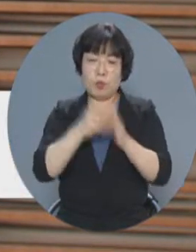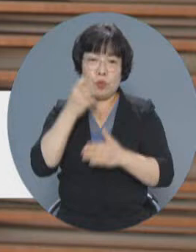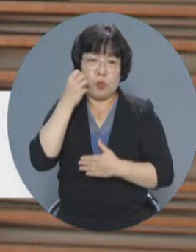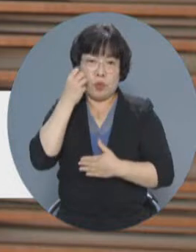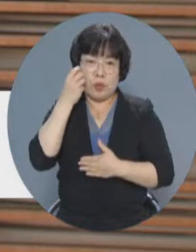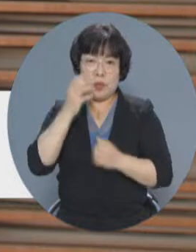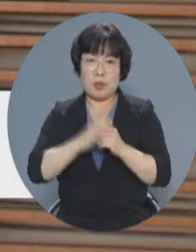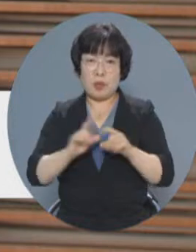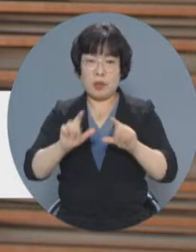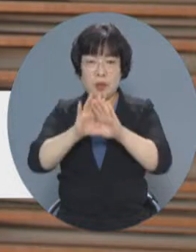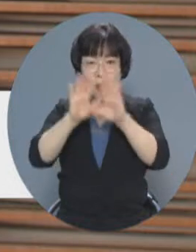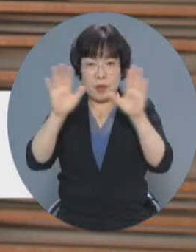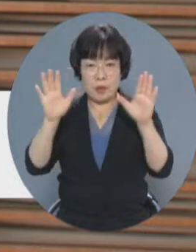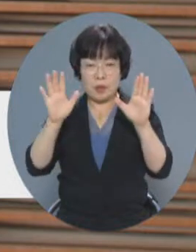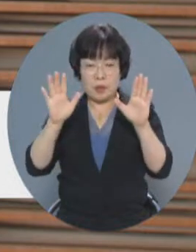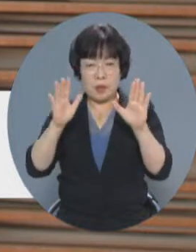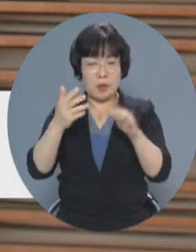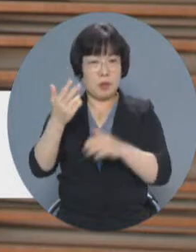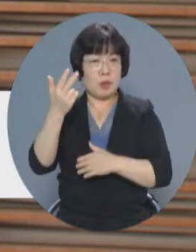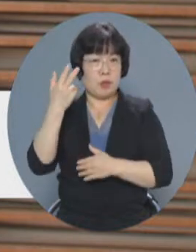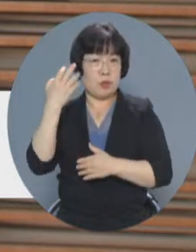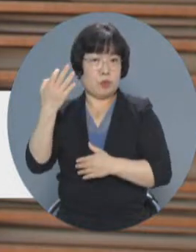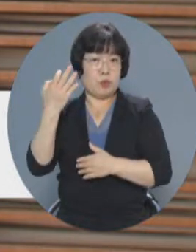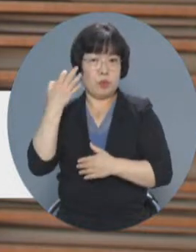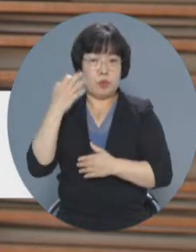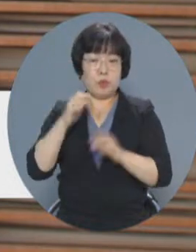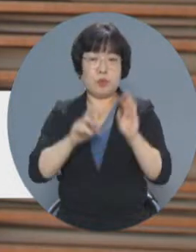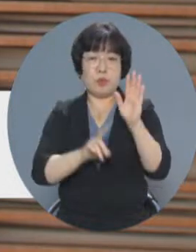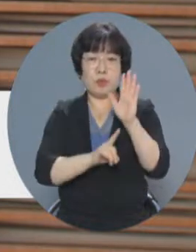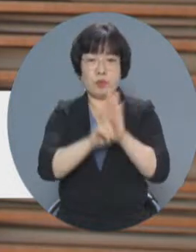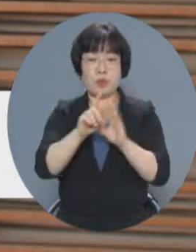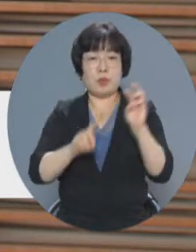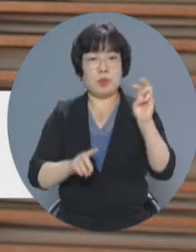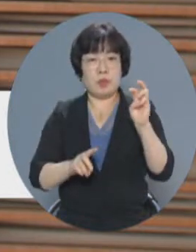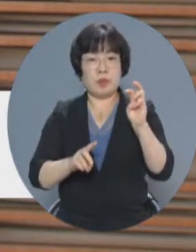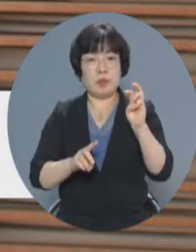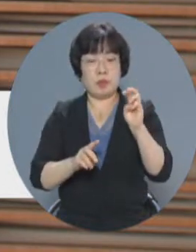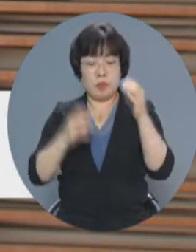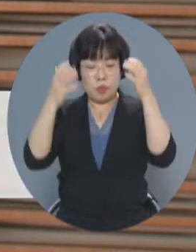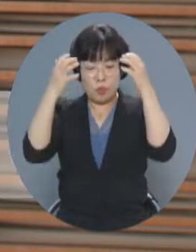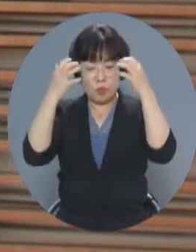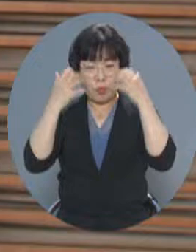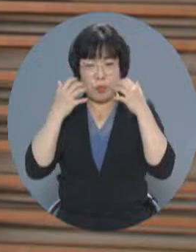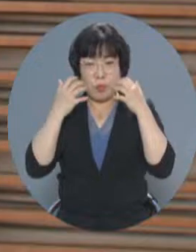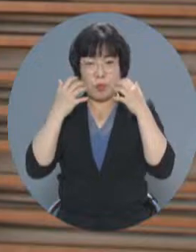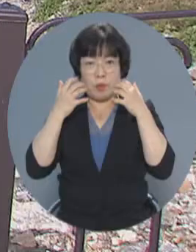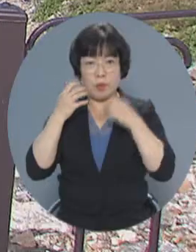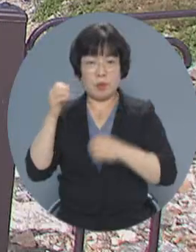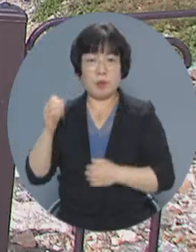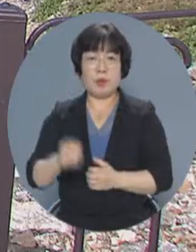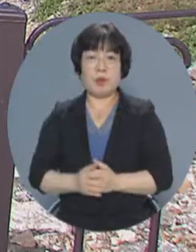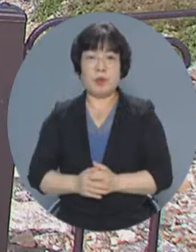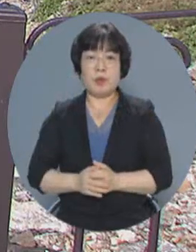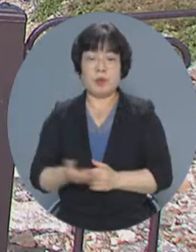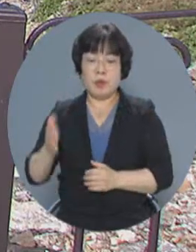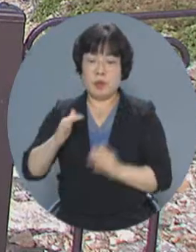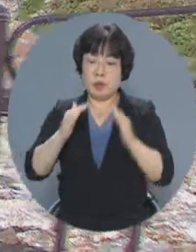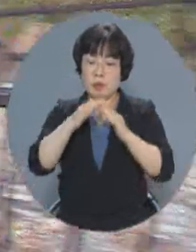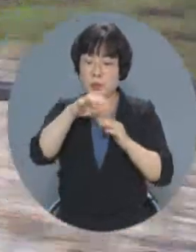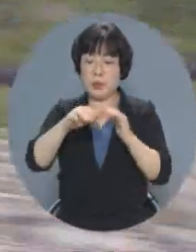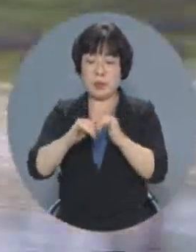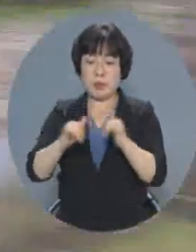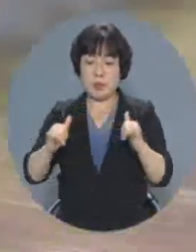날씨가 저저분주까지만 해도 30도를 웃도는 아주 이상 기온이었고. 하지만 인근 마을